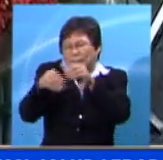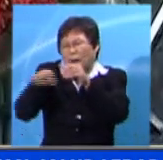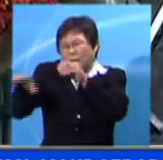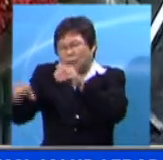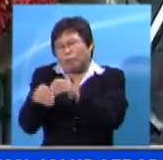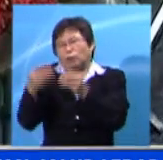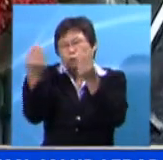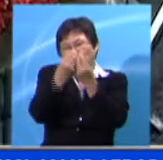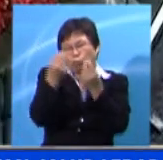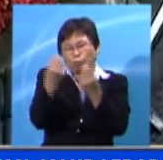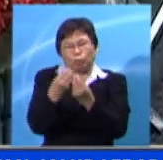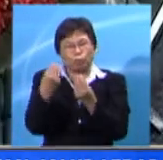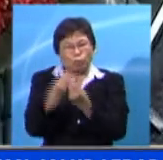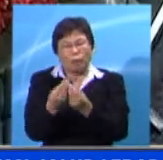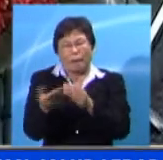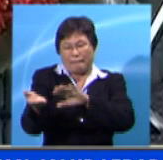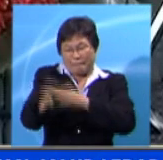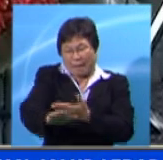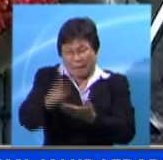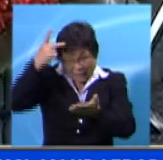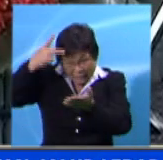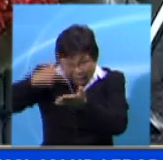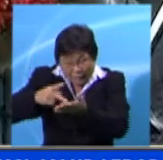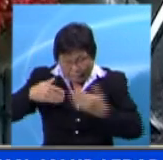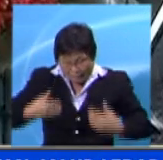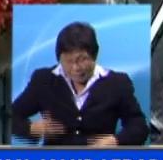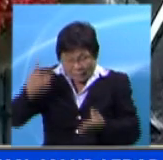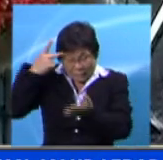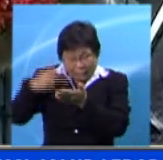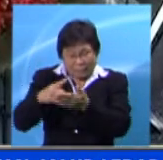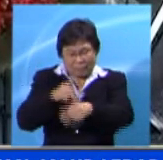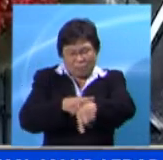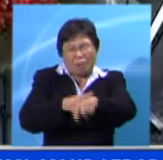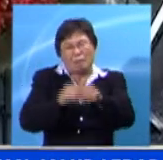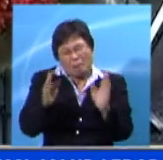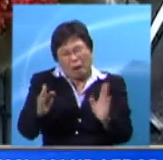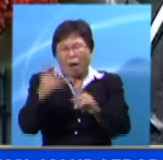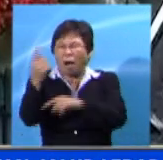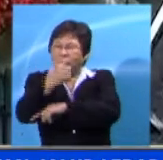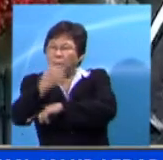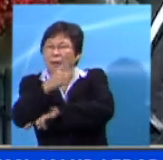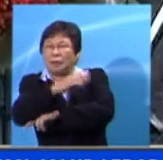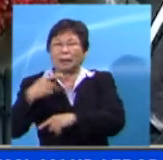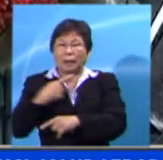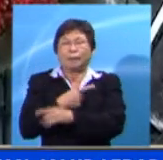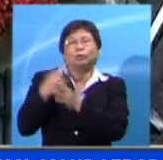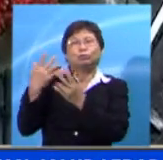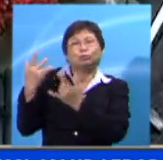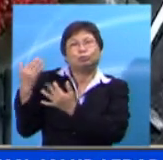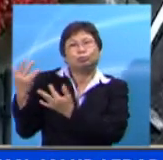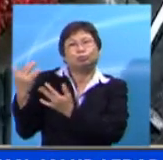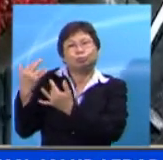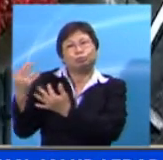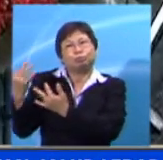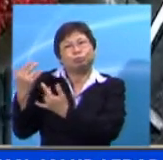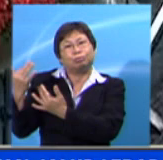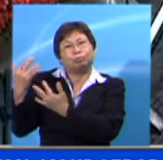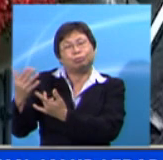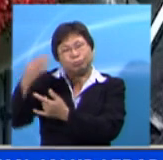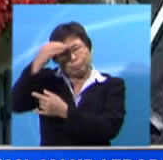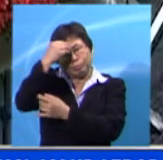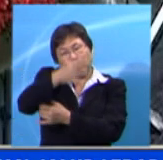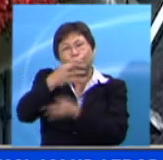dari segi jumlah mayat yang dikenal pasti dalam tempoh beberapa hari ini Namun kami masih lagi menantikan